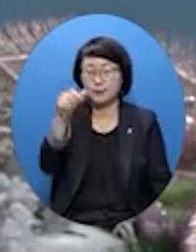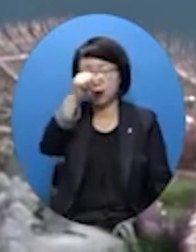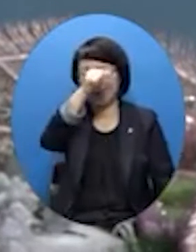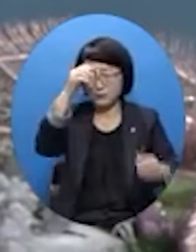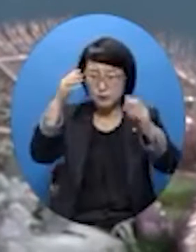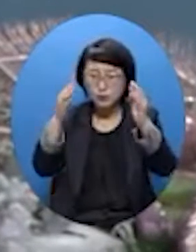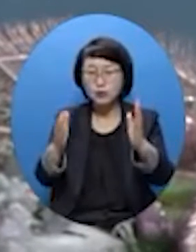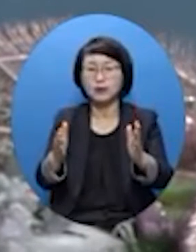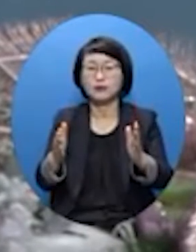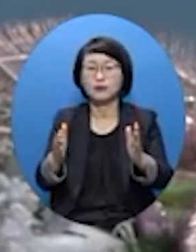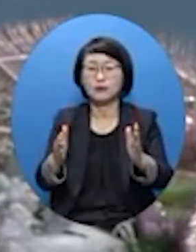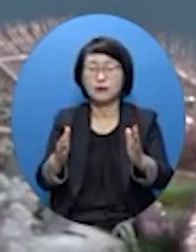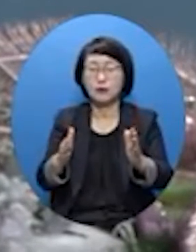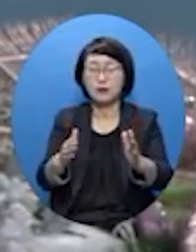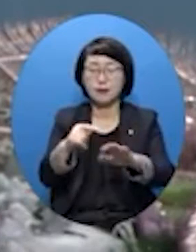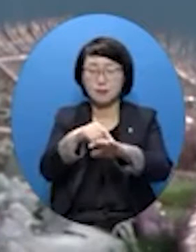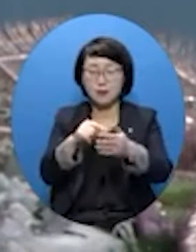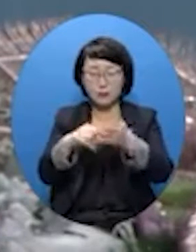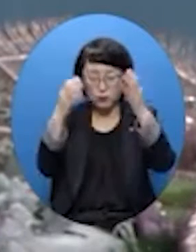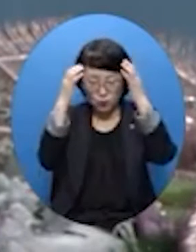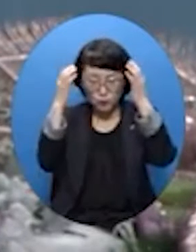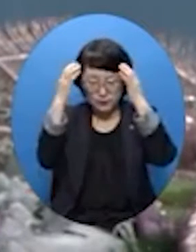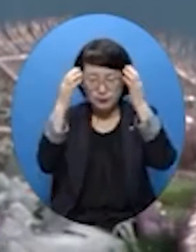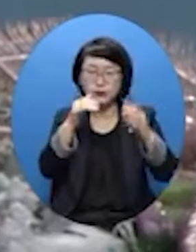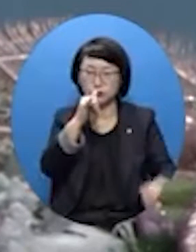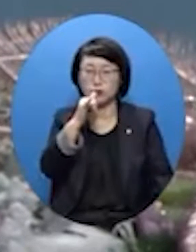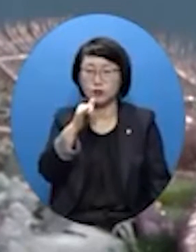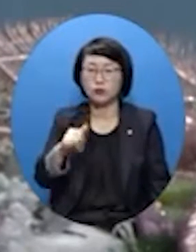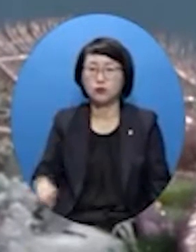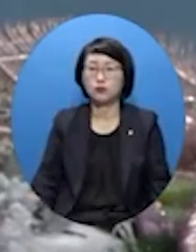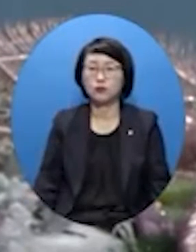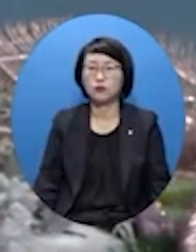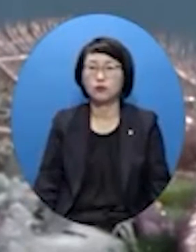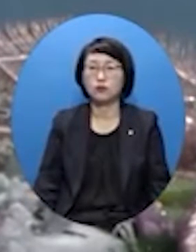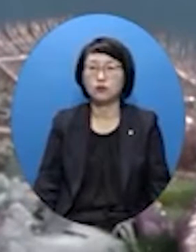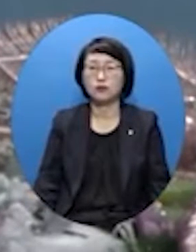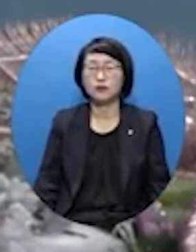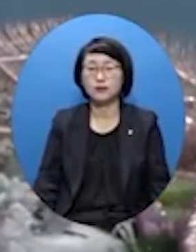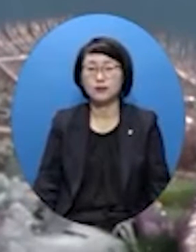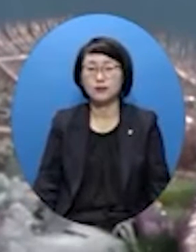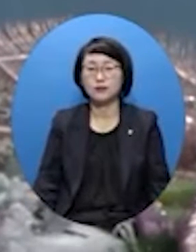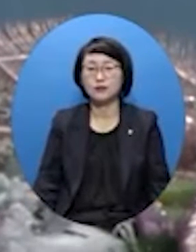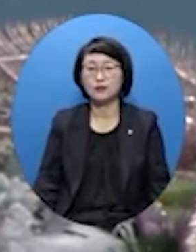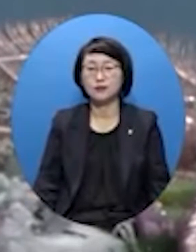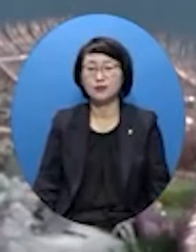평생 마음고생을 하며 살아가고 있는 것입니다. 그래서